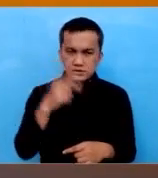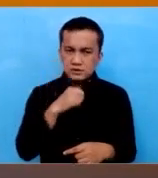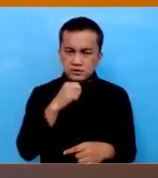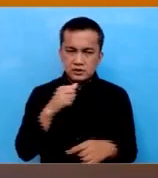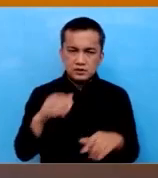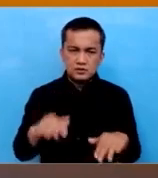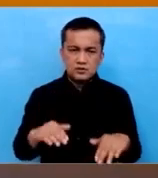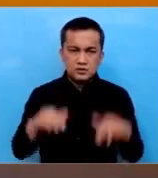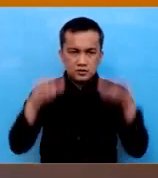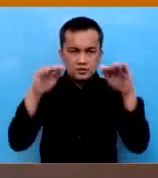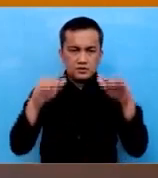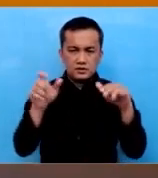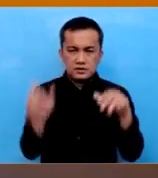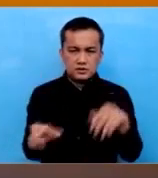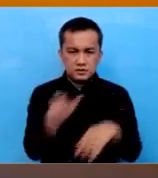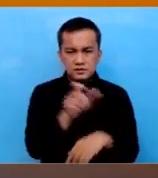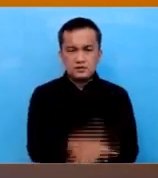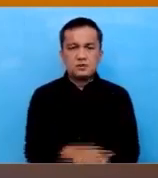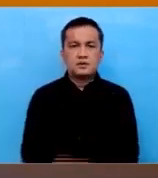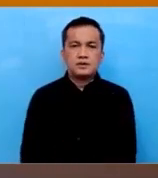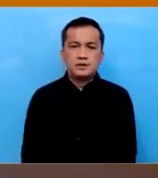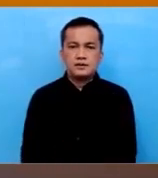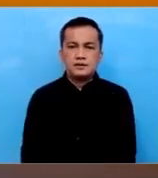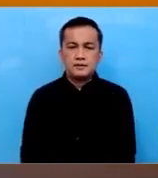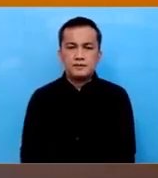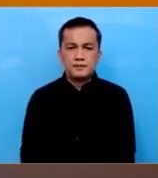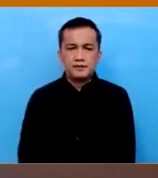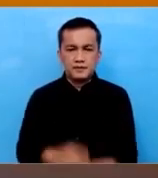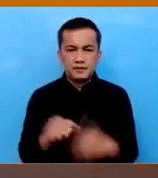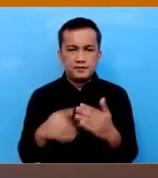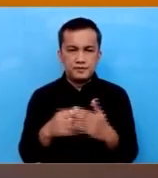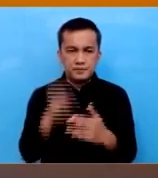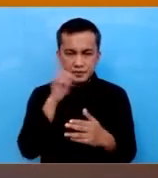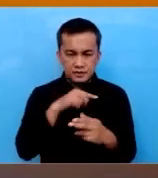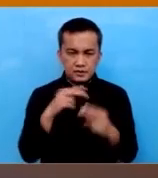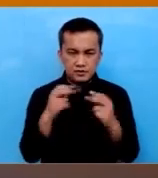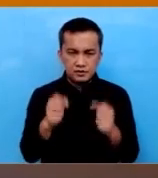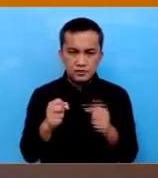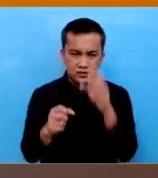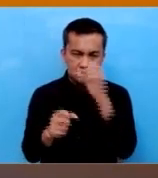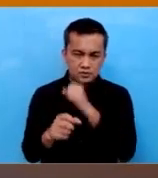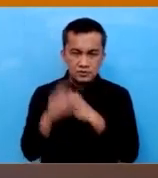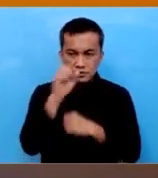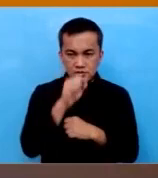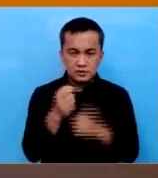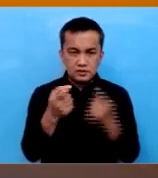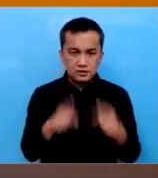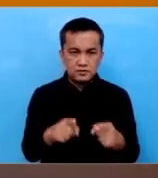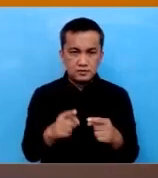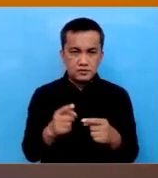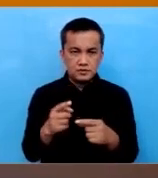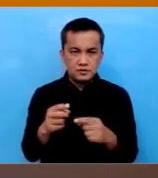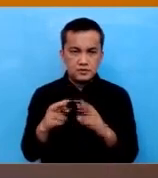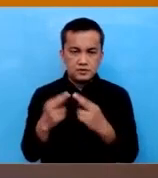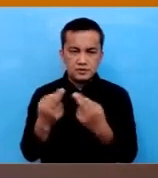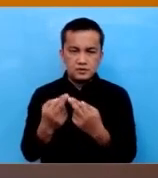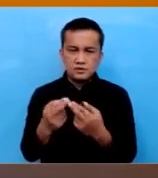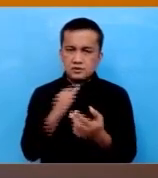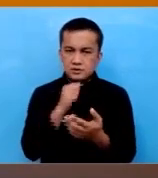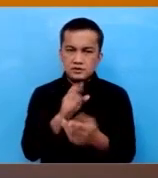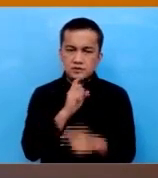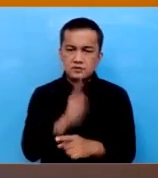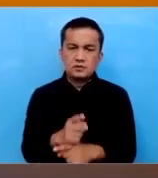as individuals na. Lahat ng fake news at pag-a-assume nyo sa nangyari sa relasyon namin, hindi ho totoo yun.